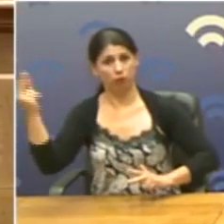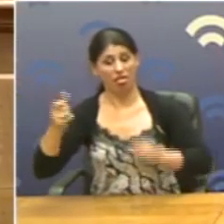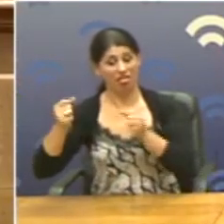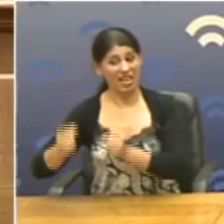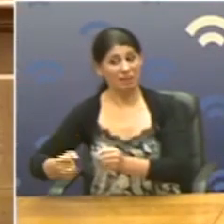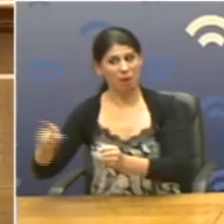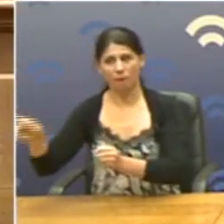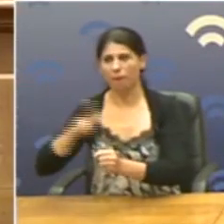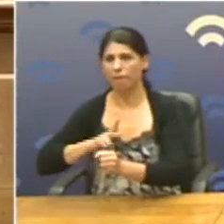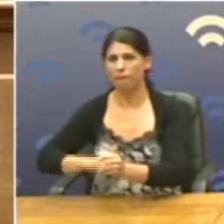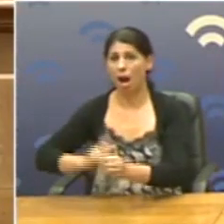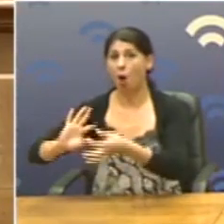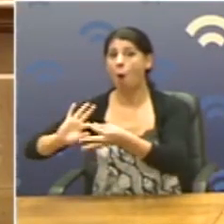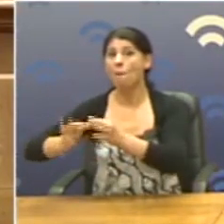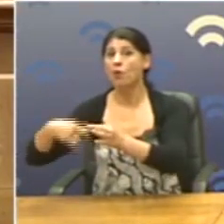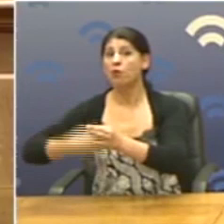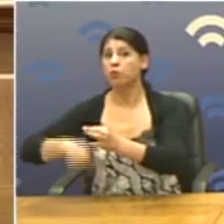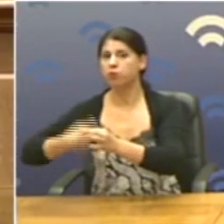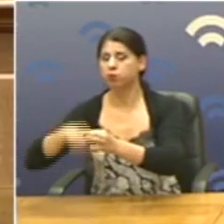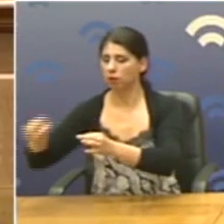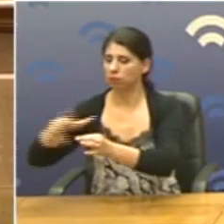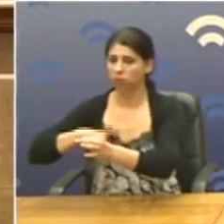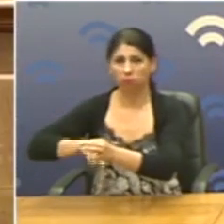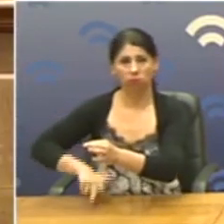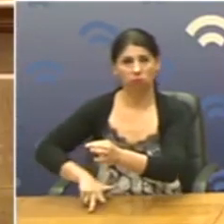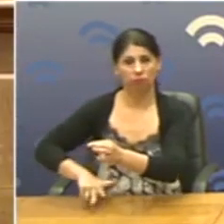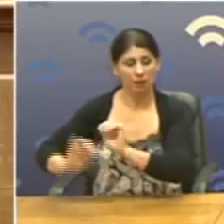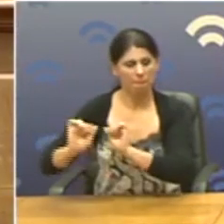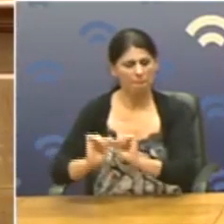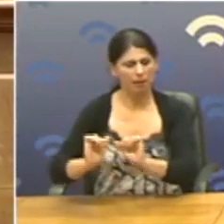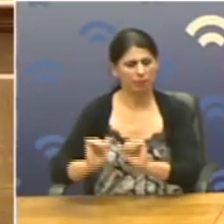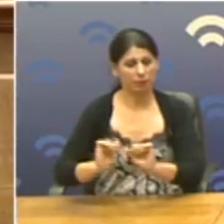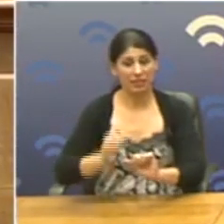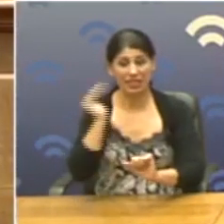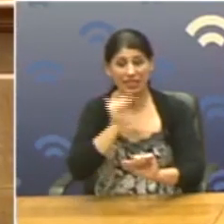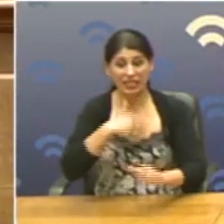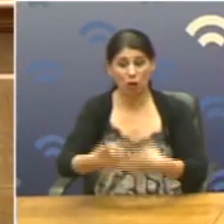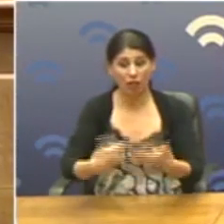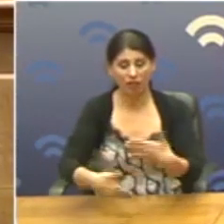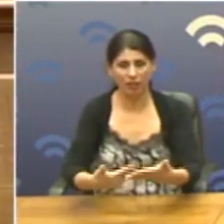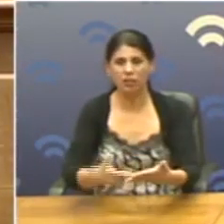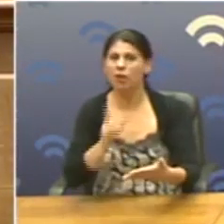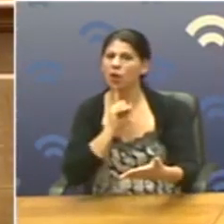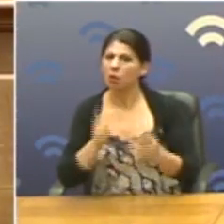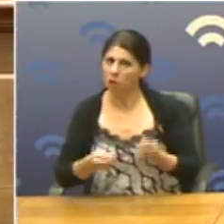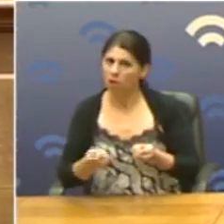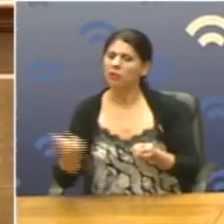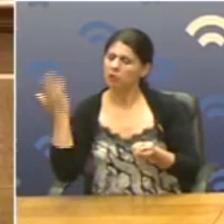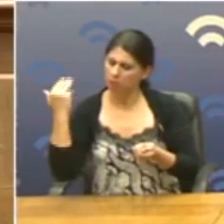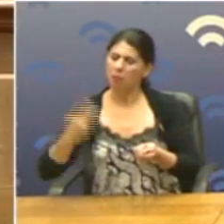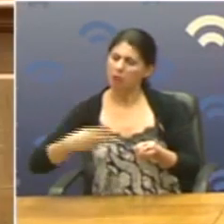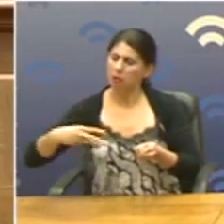θεσμούς, τους ομίλους ιδιαίτερα, που σας πιέζουν και για fast track διαδικασίες, όπως έκαναν και με τους